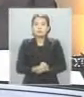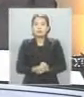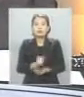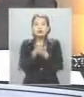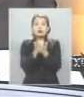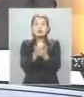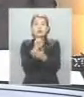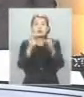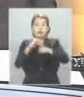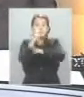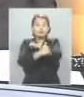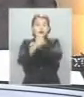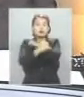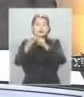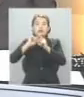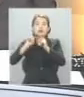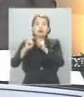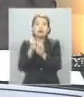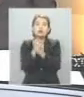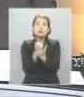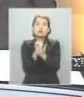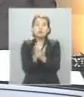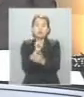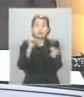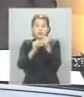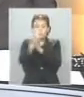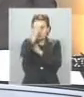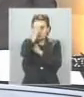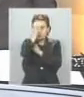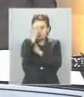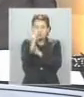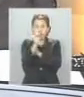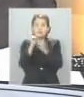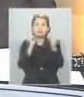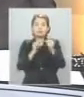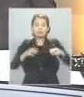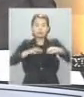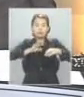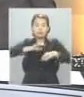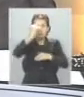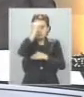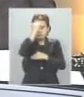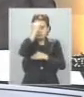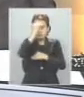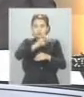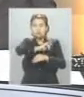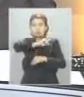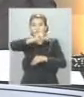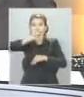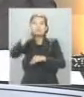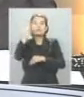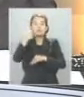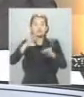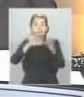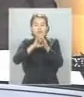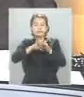จะส่งทีมช่วยเหลือเข้าไปที่ประเทศญี่ปุ่นนะคะซึ่งทีมของญี่ปุ่นที่ได้เดินทางไปที่นิวซีแลนด์เมื่อครั้งที่เกิดแผ่นดิน